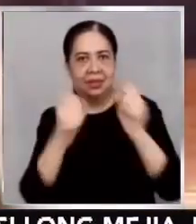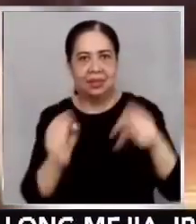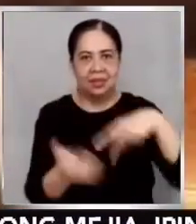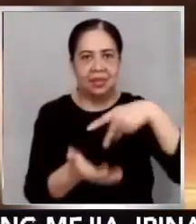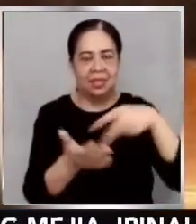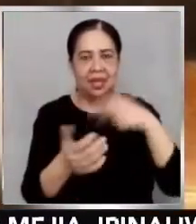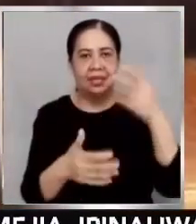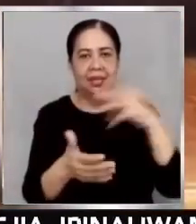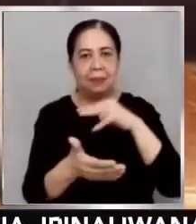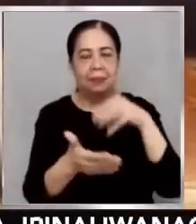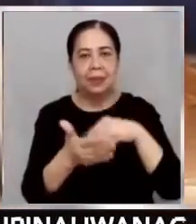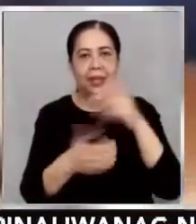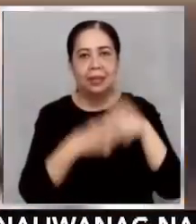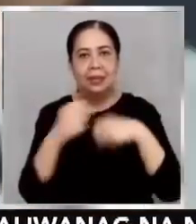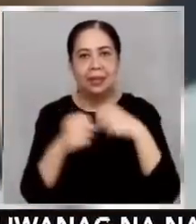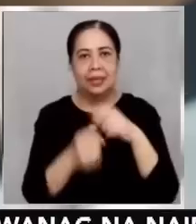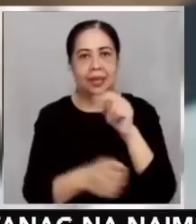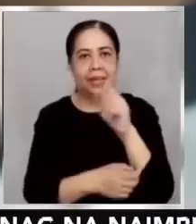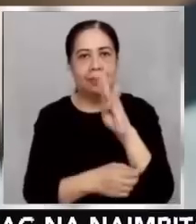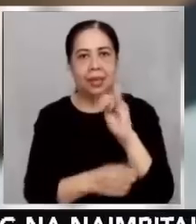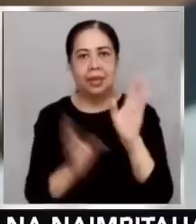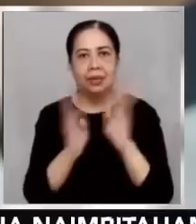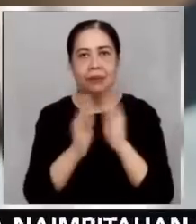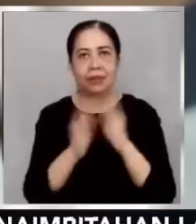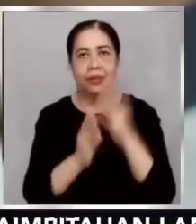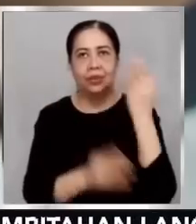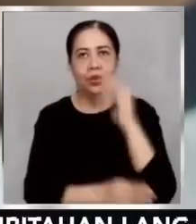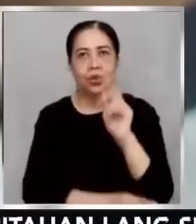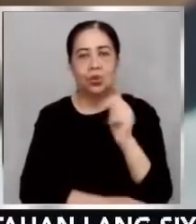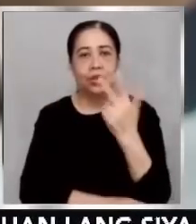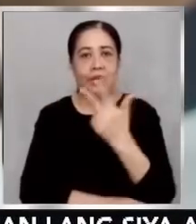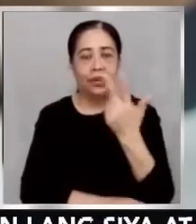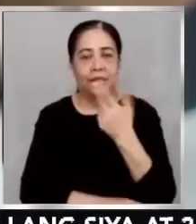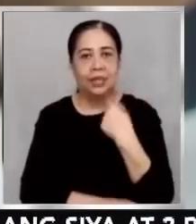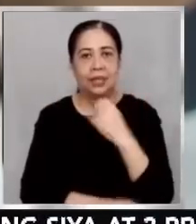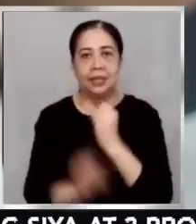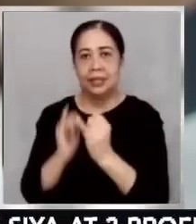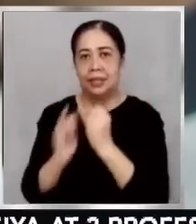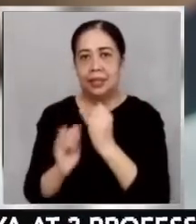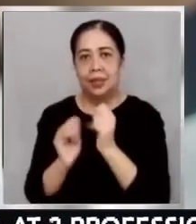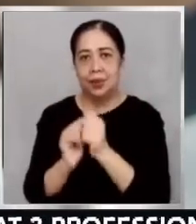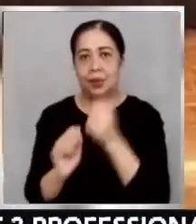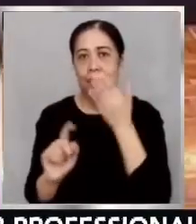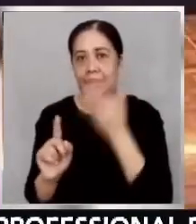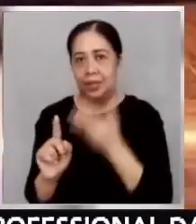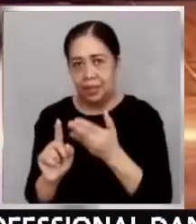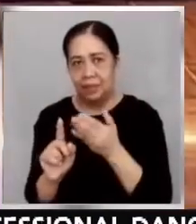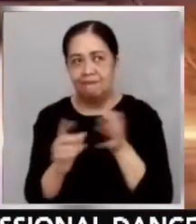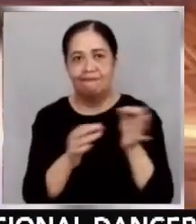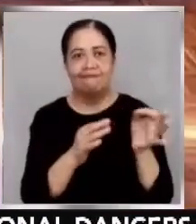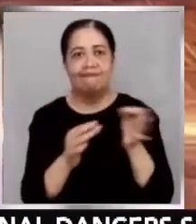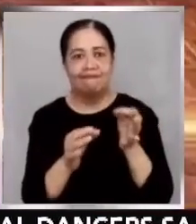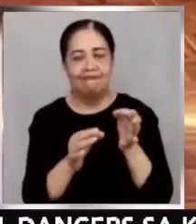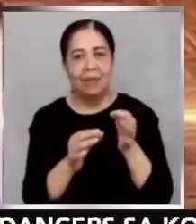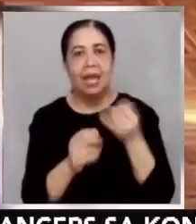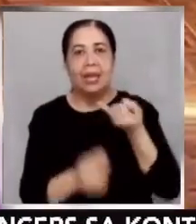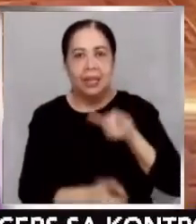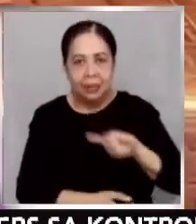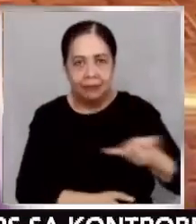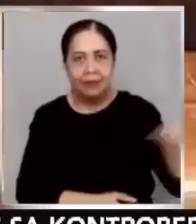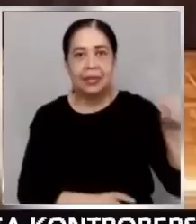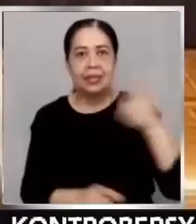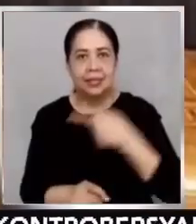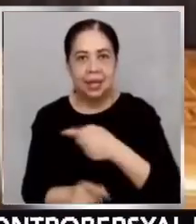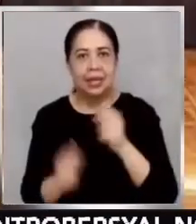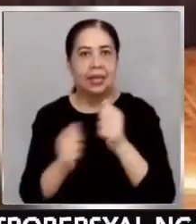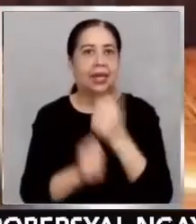Command Conference nitong June 30. Sa eksklusibo kong panayam sa kanya, ipinaliwanag niyang naimbitahan daw siya at 3